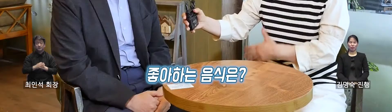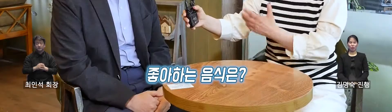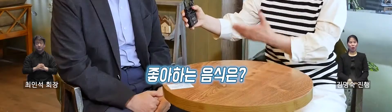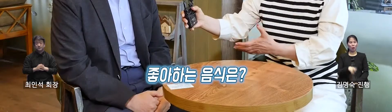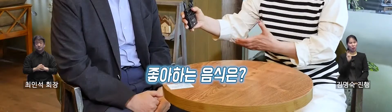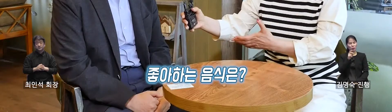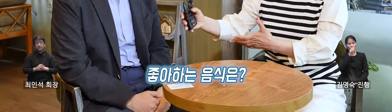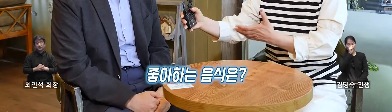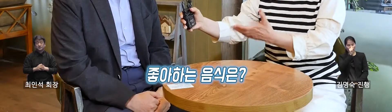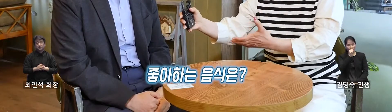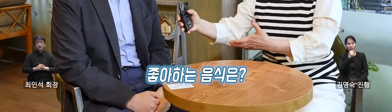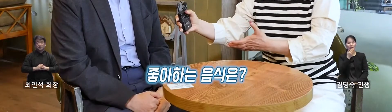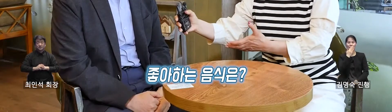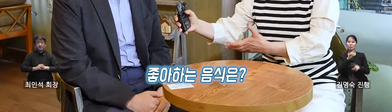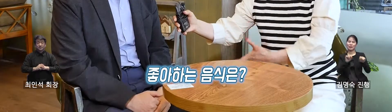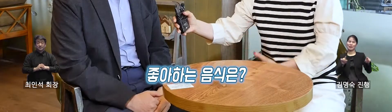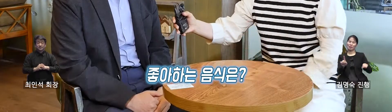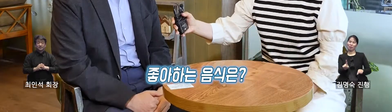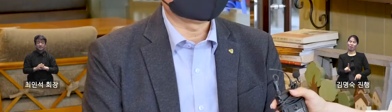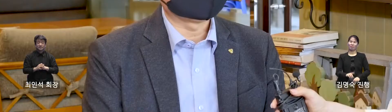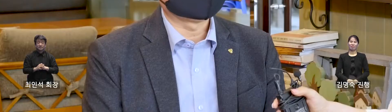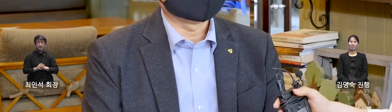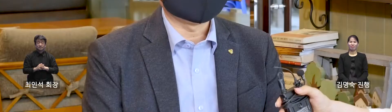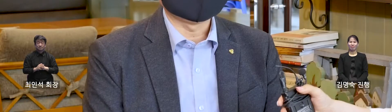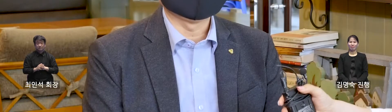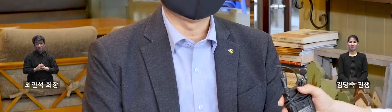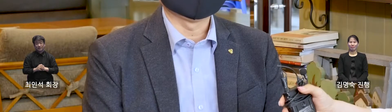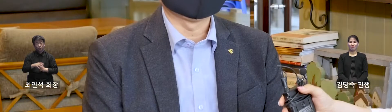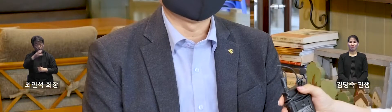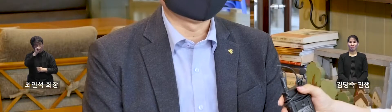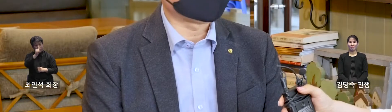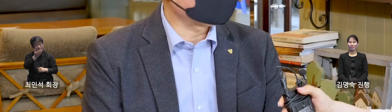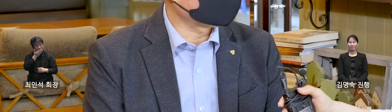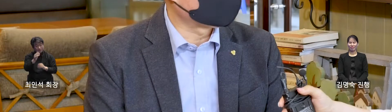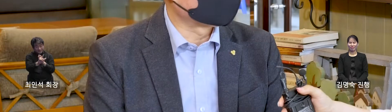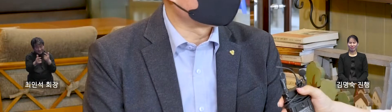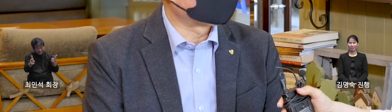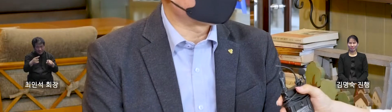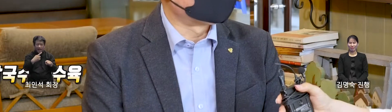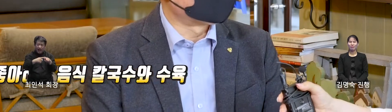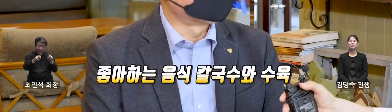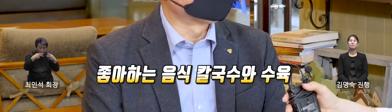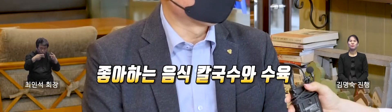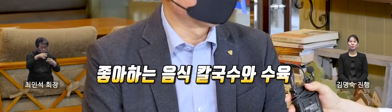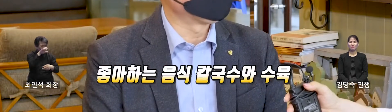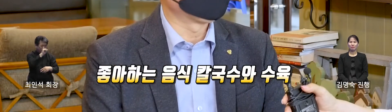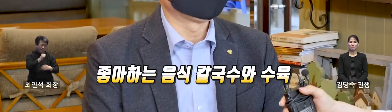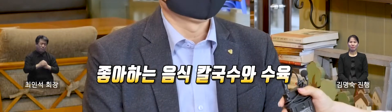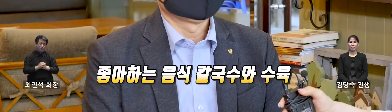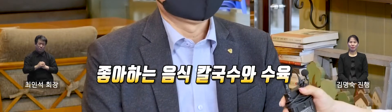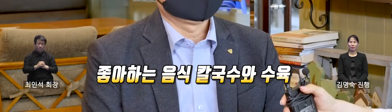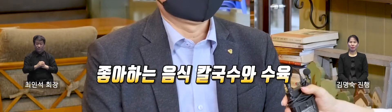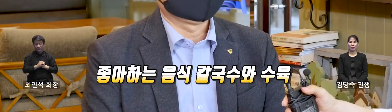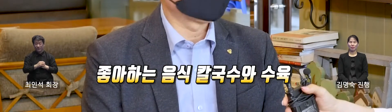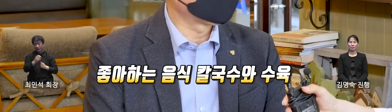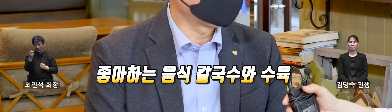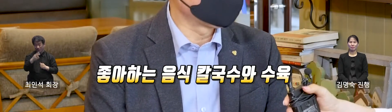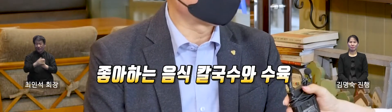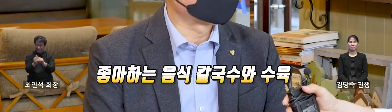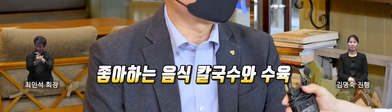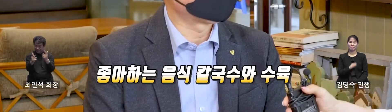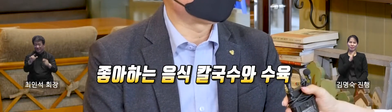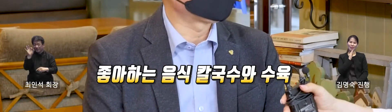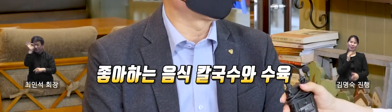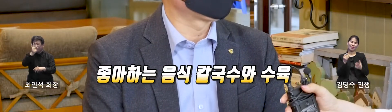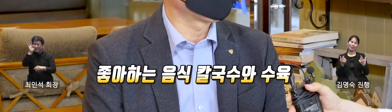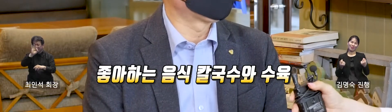혹시 좋아하시는 음식 있으세요? 좋아하는 음식은 뭐 칼국수도 좋아하고 네네. 여러 가지